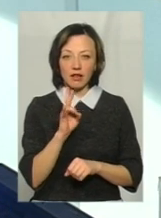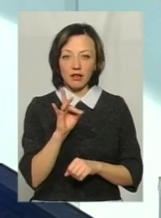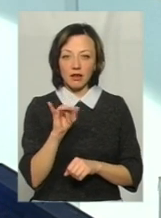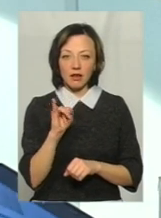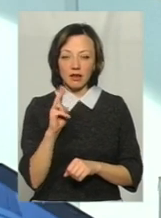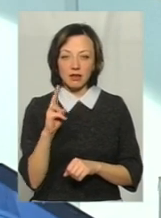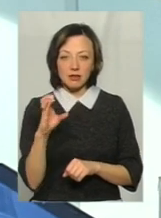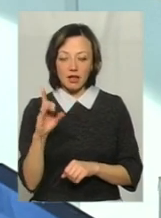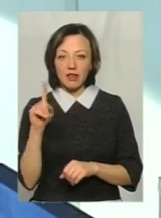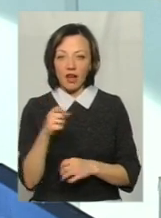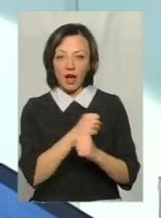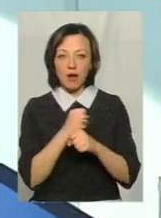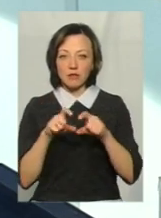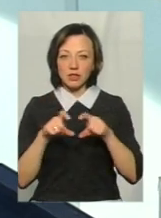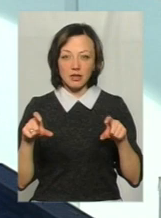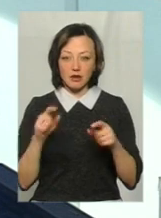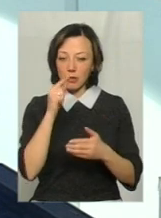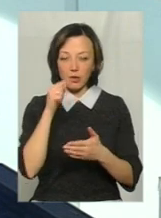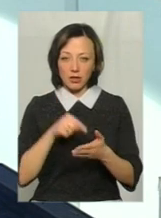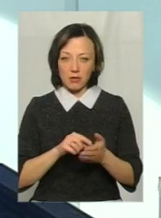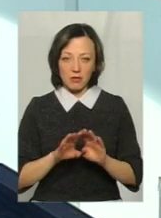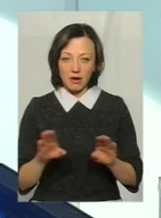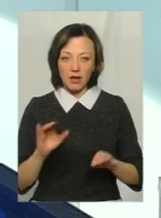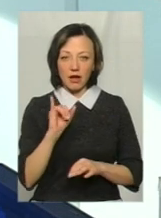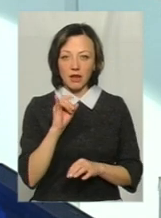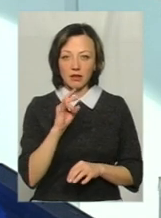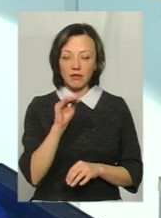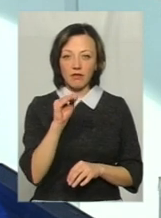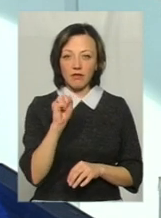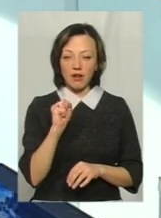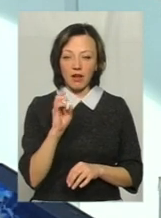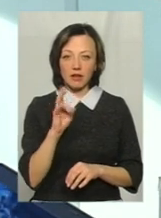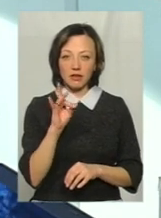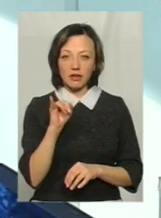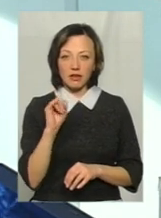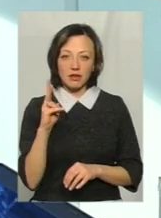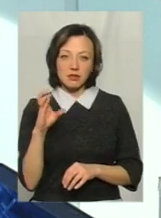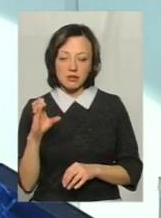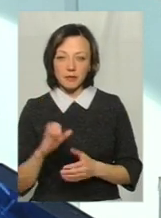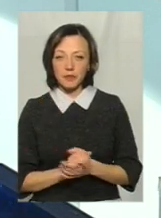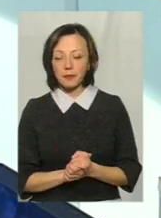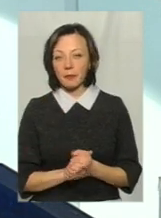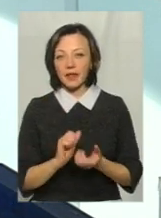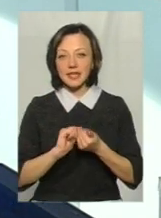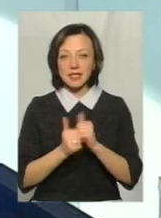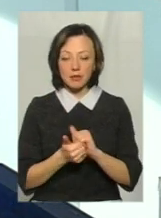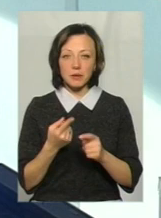в аптечну мережу Пентаксим майже не поступає, Інфанрікс ще деколи. На заміну